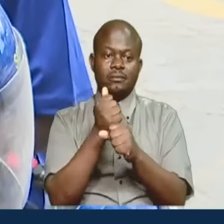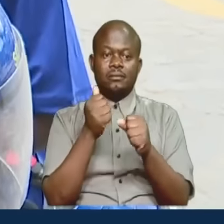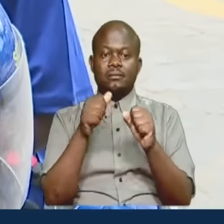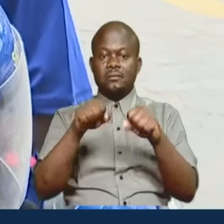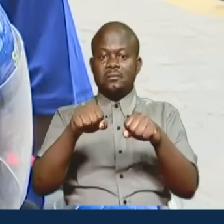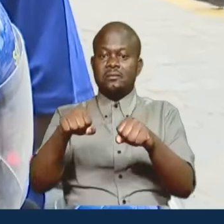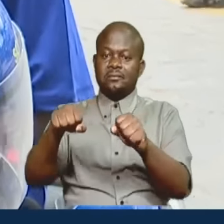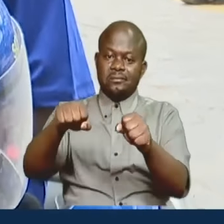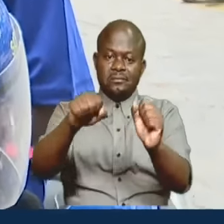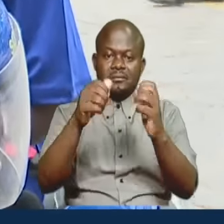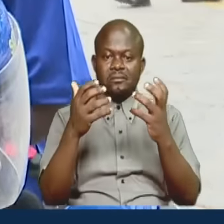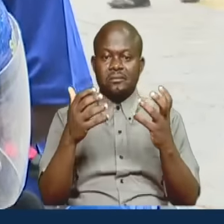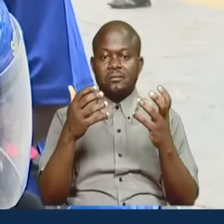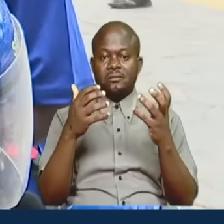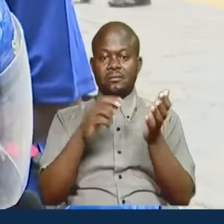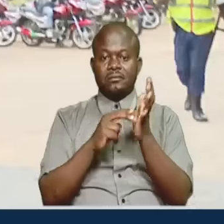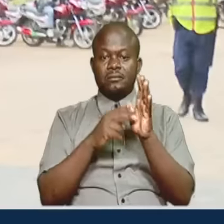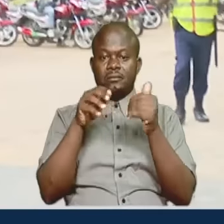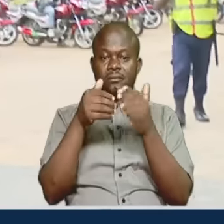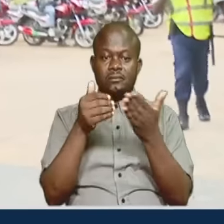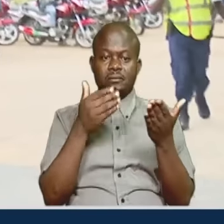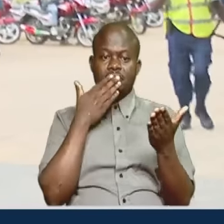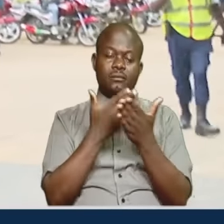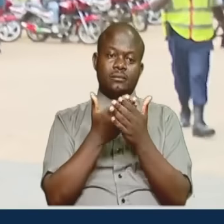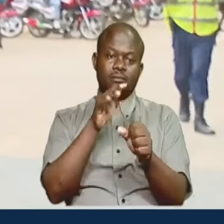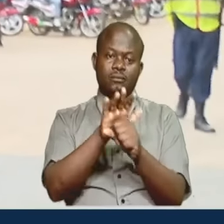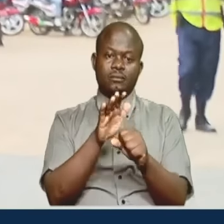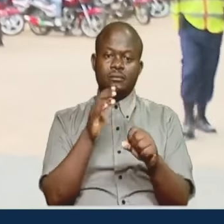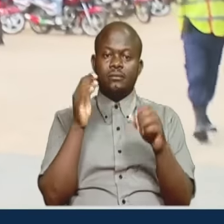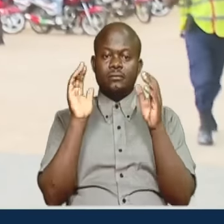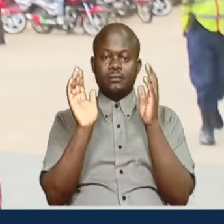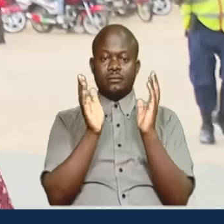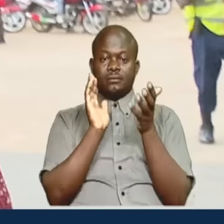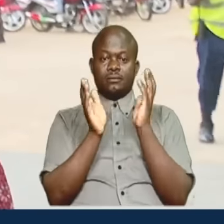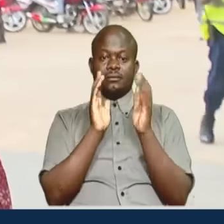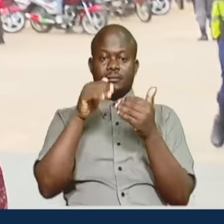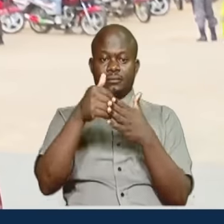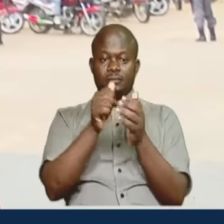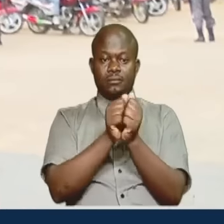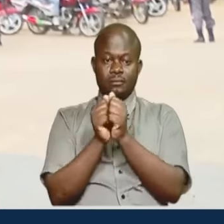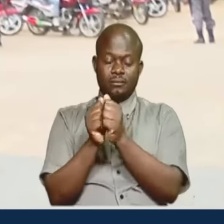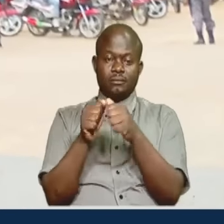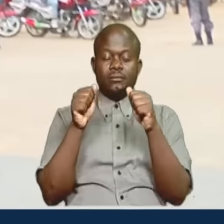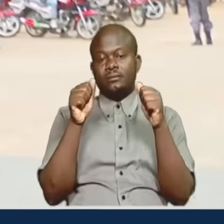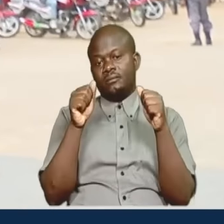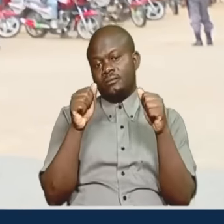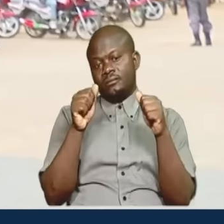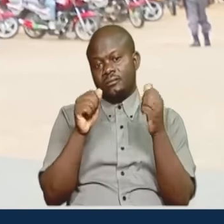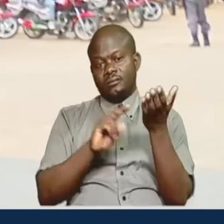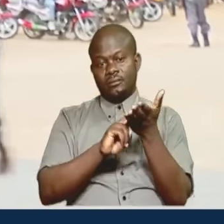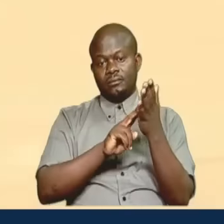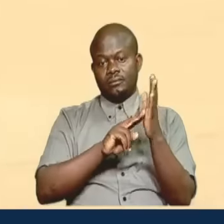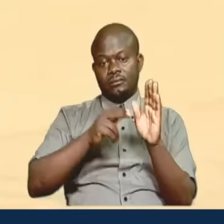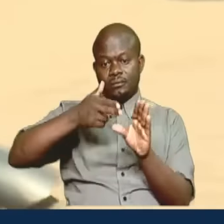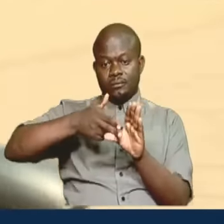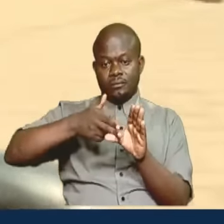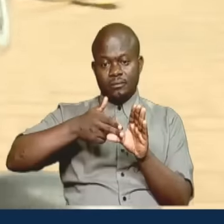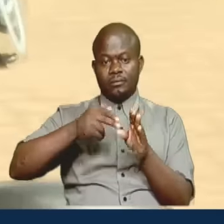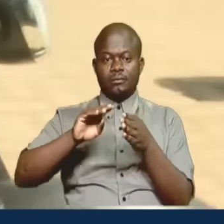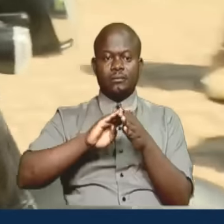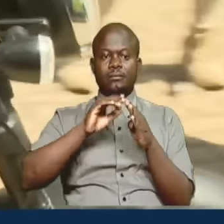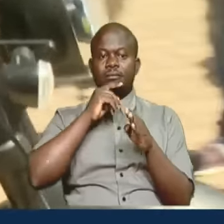nditwara, yego. Ni ukuvuga ngo moto y'amashanyarazi ni nziza. Pari raporo na moto ya ikoresha essence.